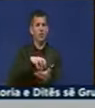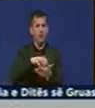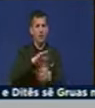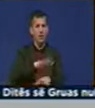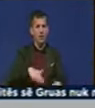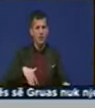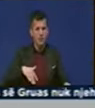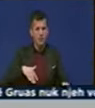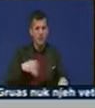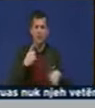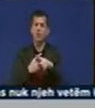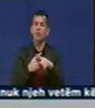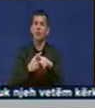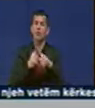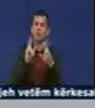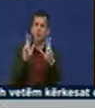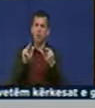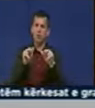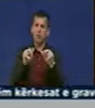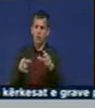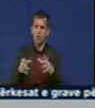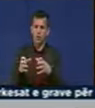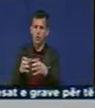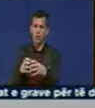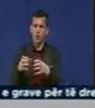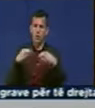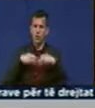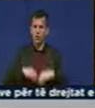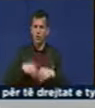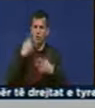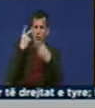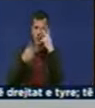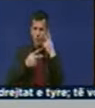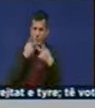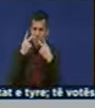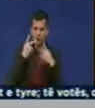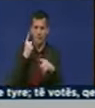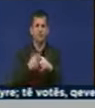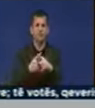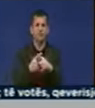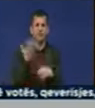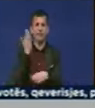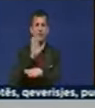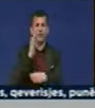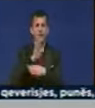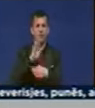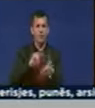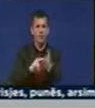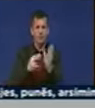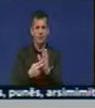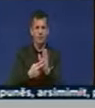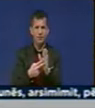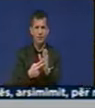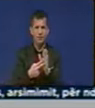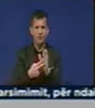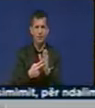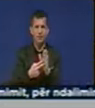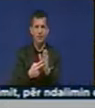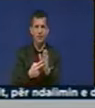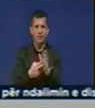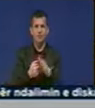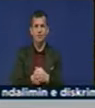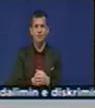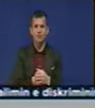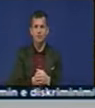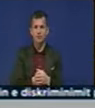dhe sigurisht me kryetarët e komisioneve dhe sigurisht me liderët e partive që janë personat më të rëndësishëm.